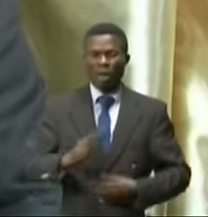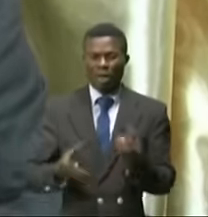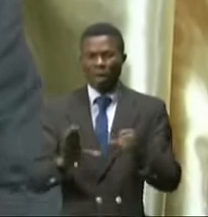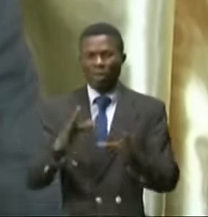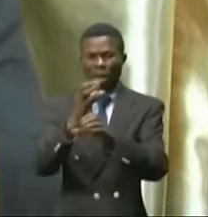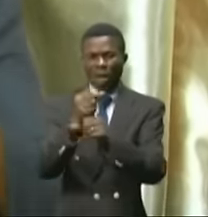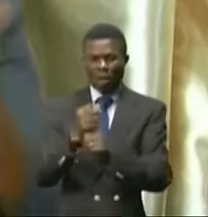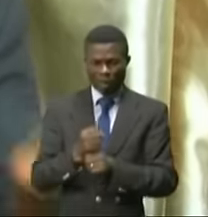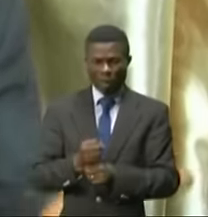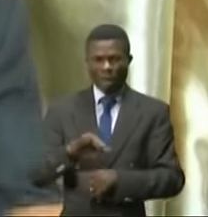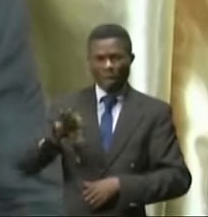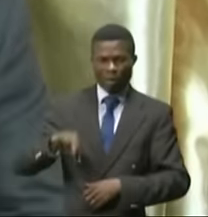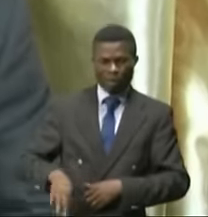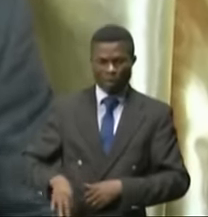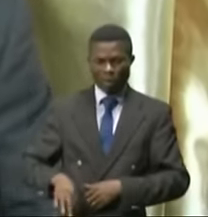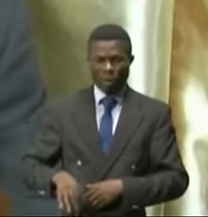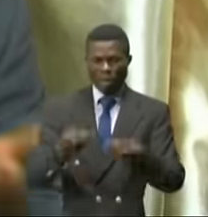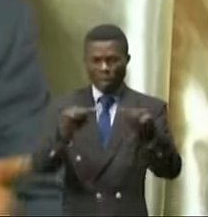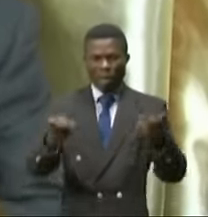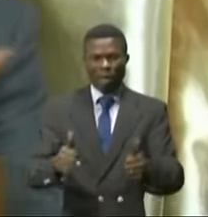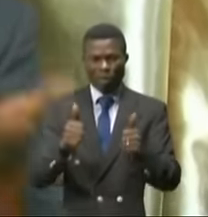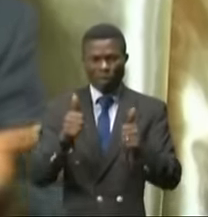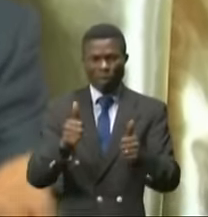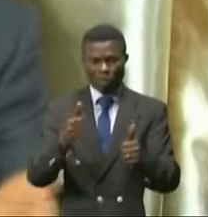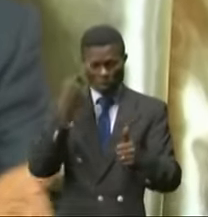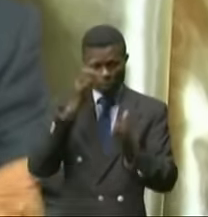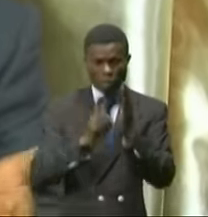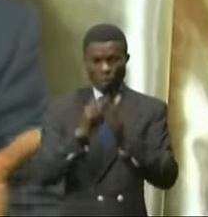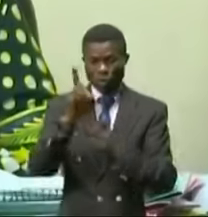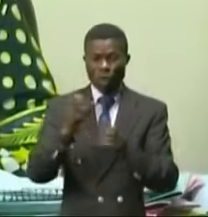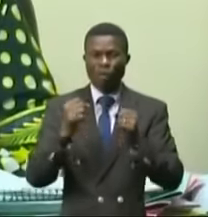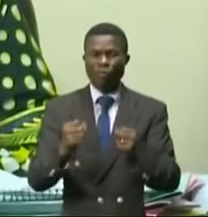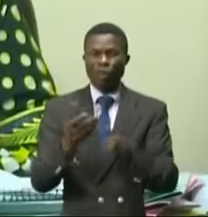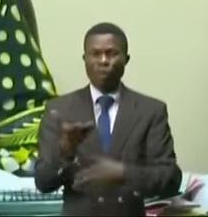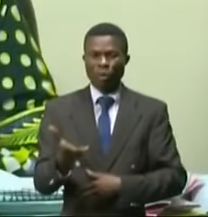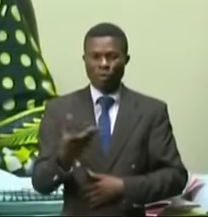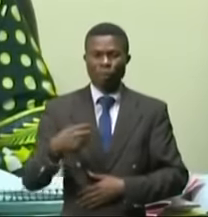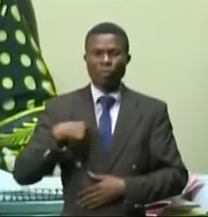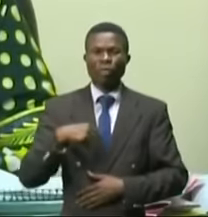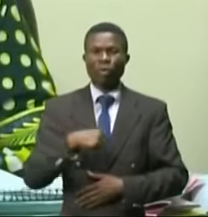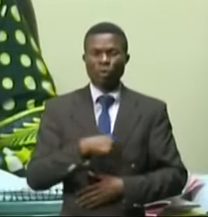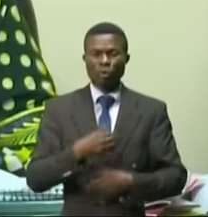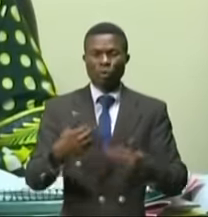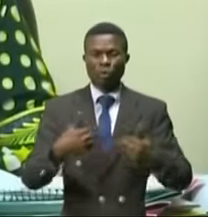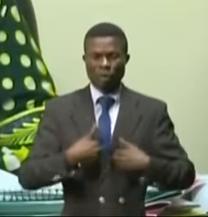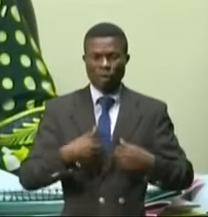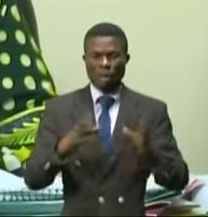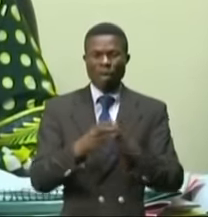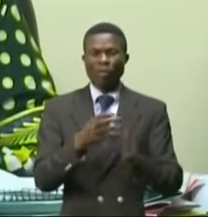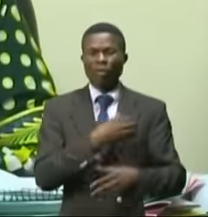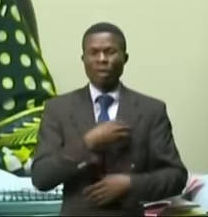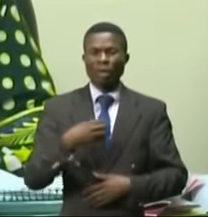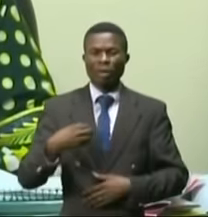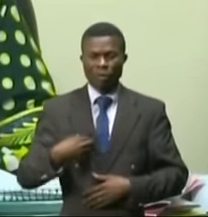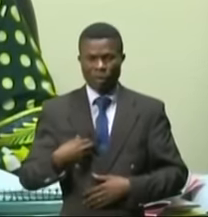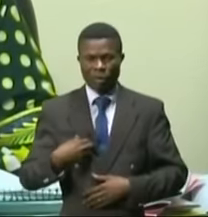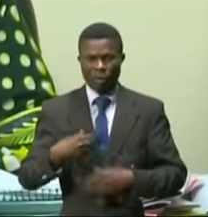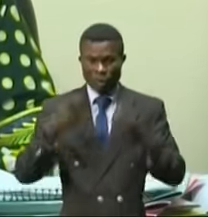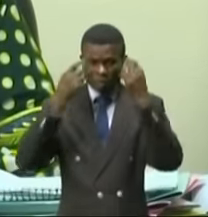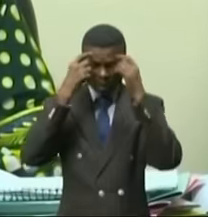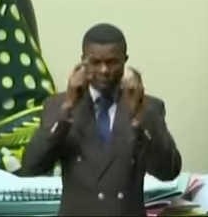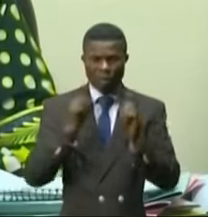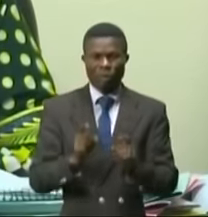bénéficier d'un bon environnement propice au développement humain durable. Nous avons, avec les femmes,